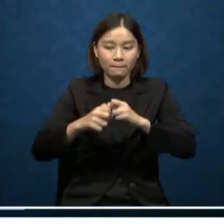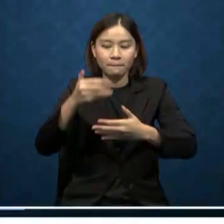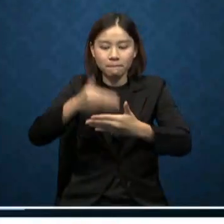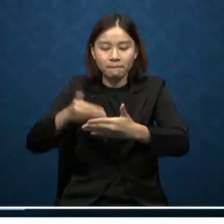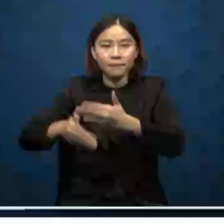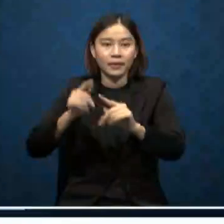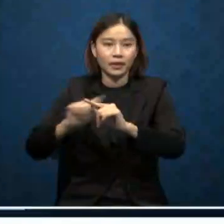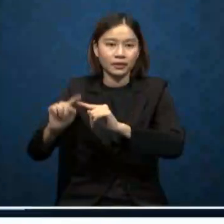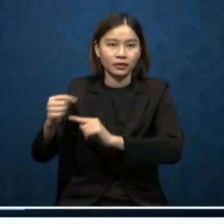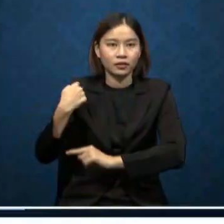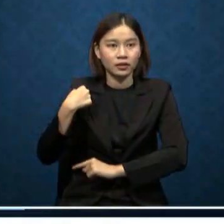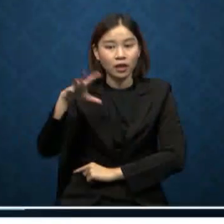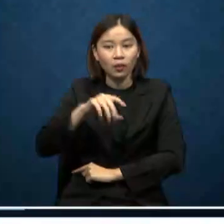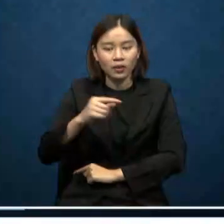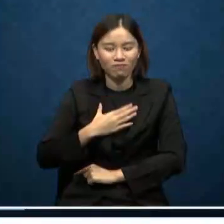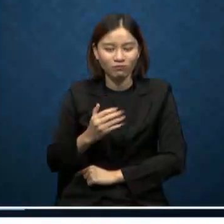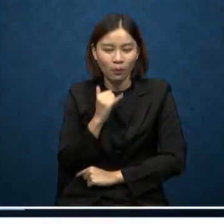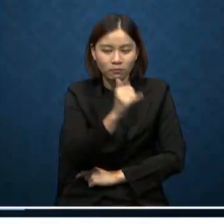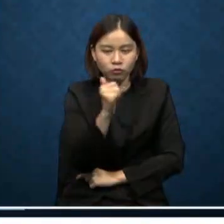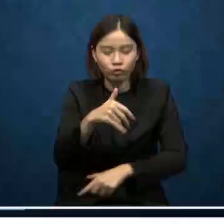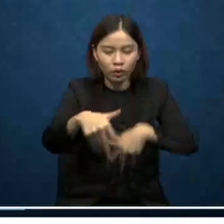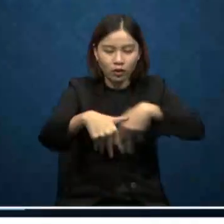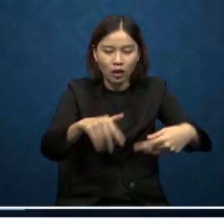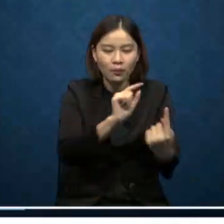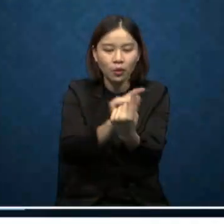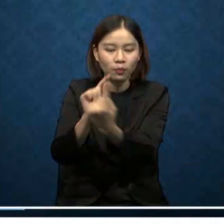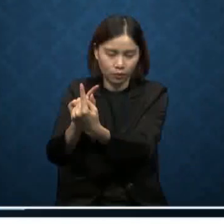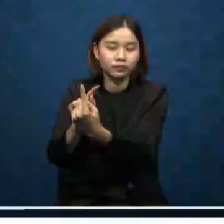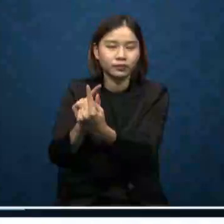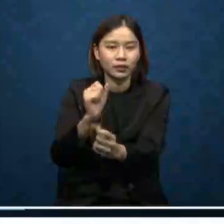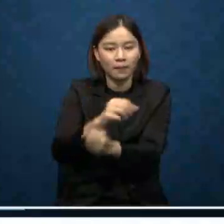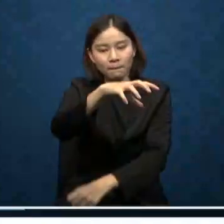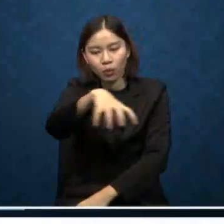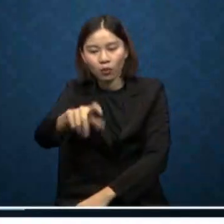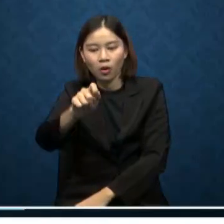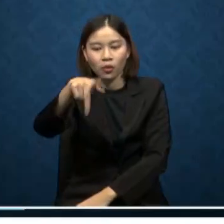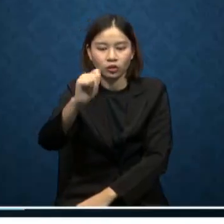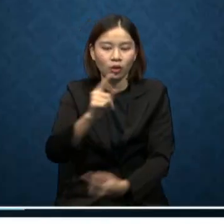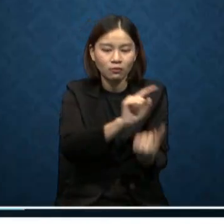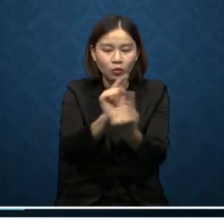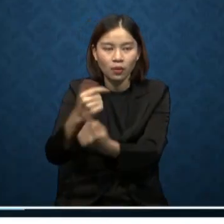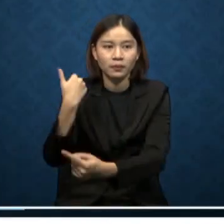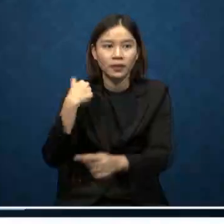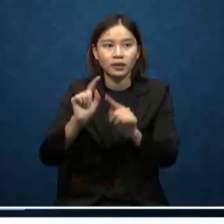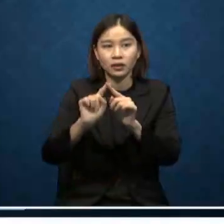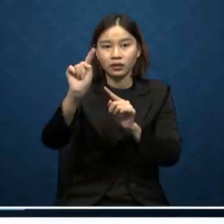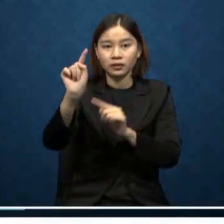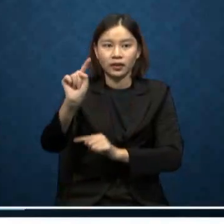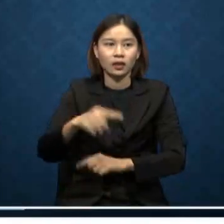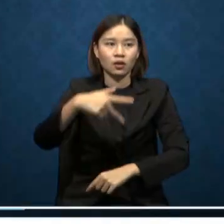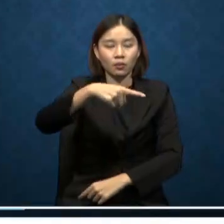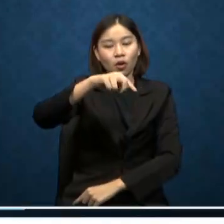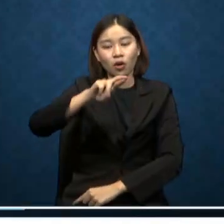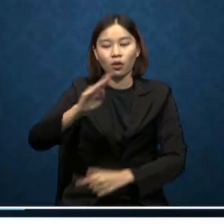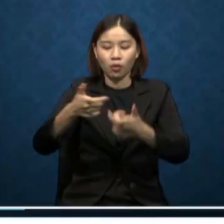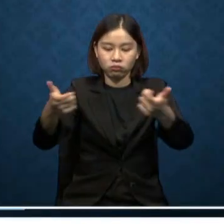ษที่ได้จากการลงพ้ที่พบปากกบองคกปกส่งท้องถินข้อแรก พระรยดชม